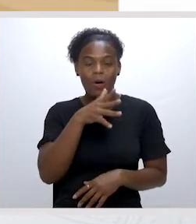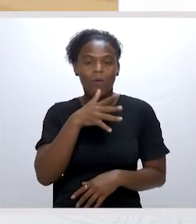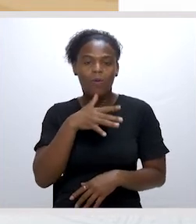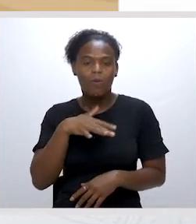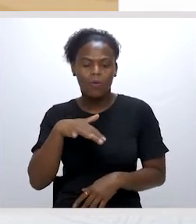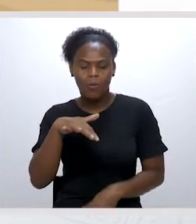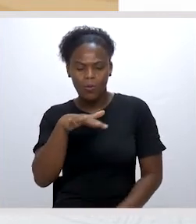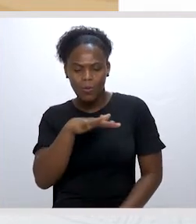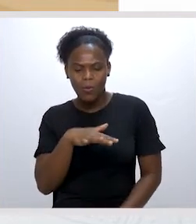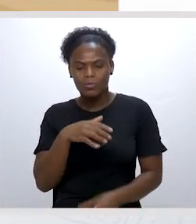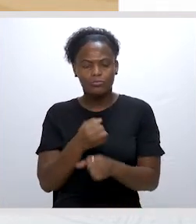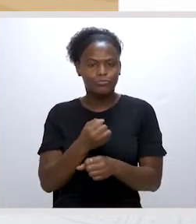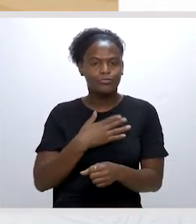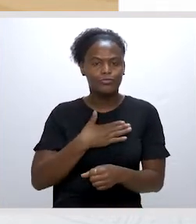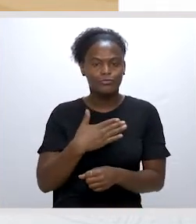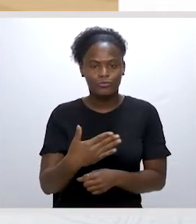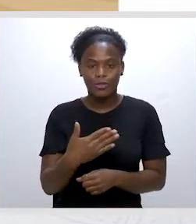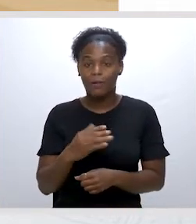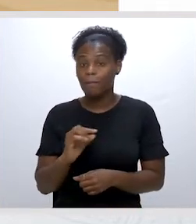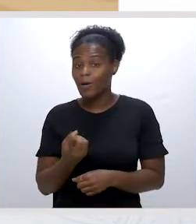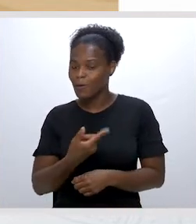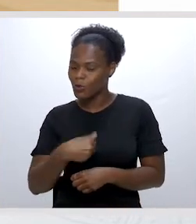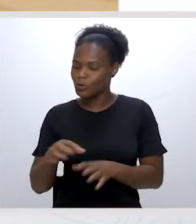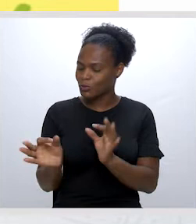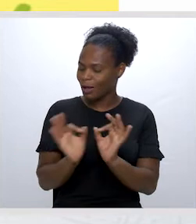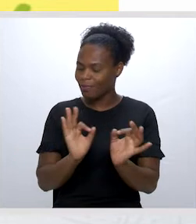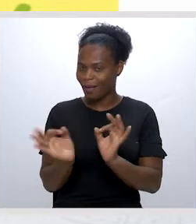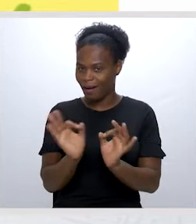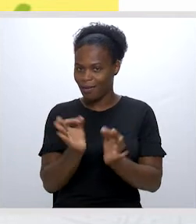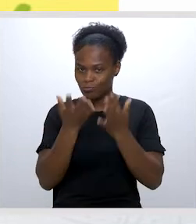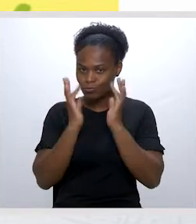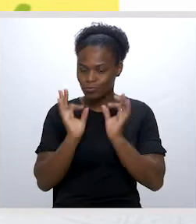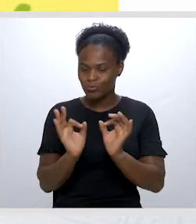des métiers pour nous soigner.